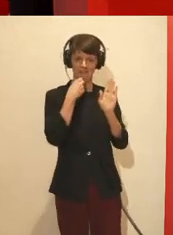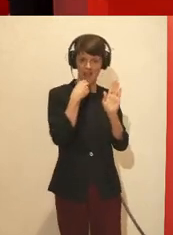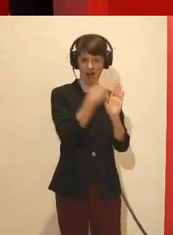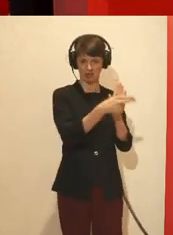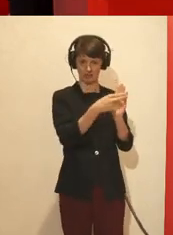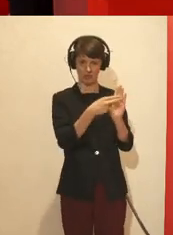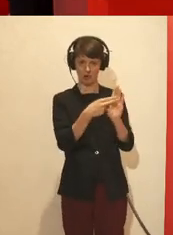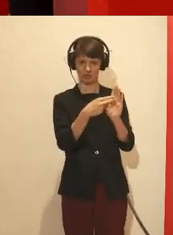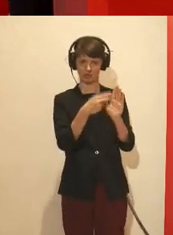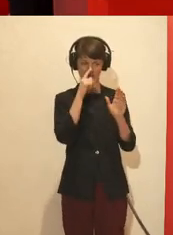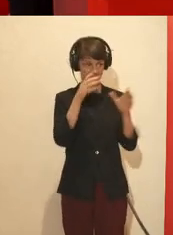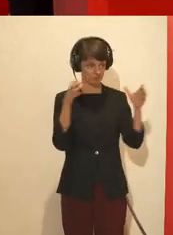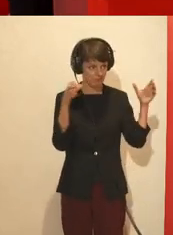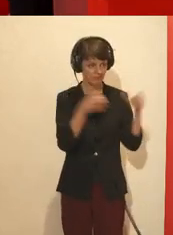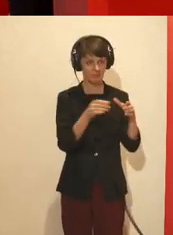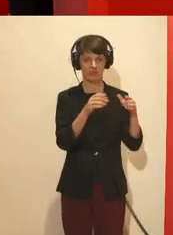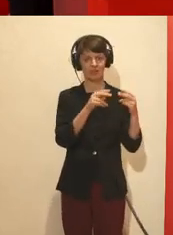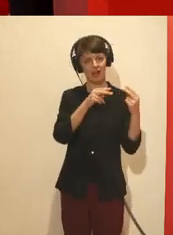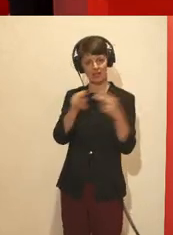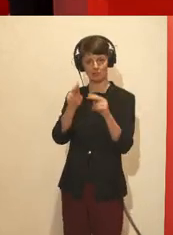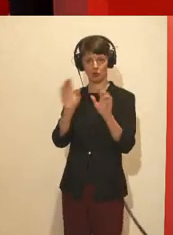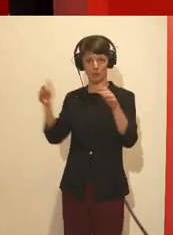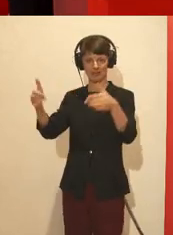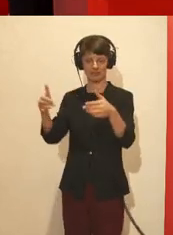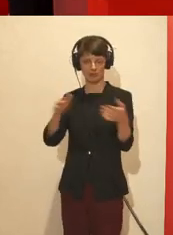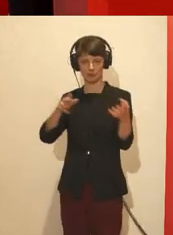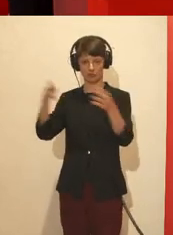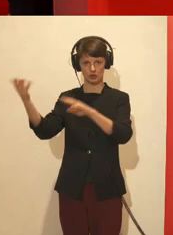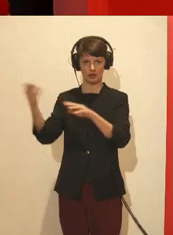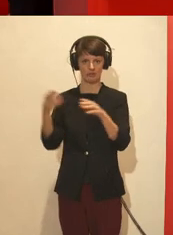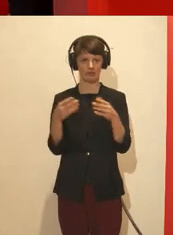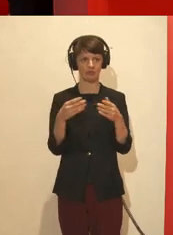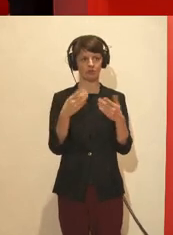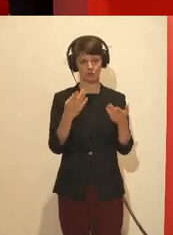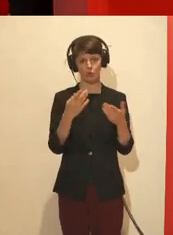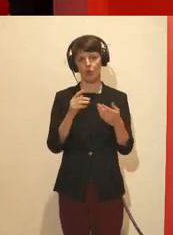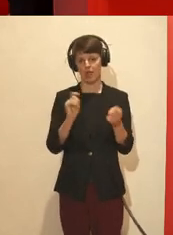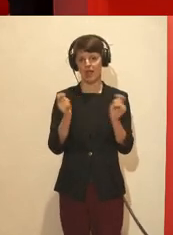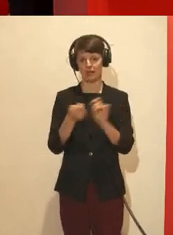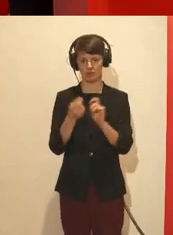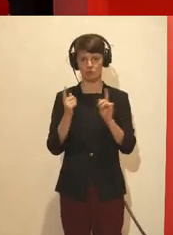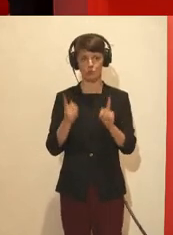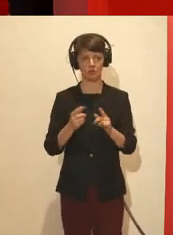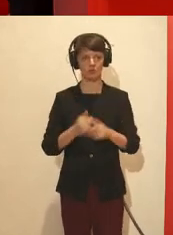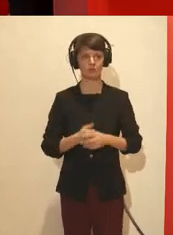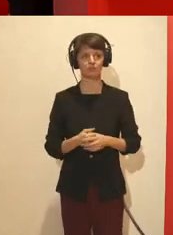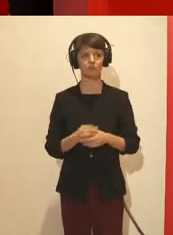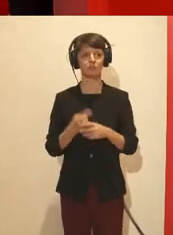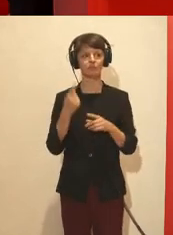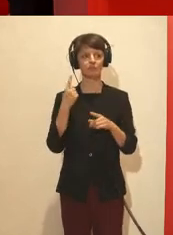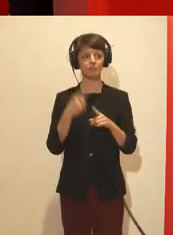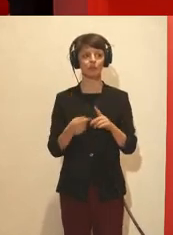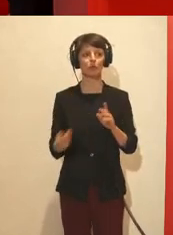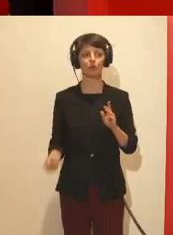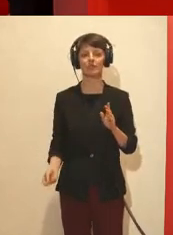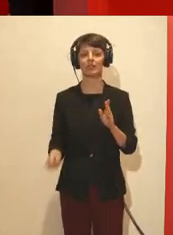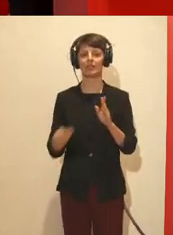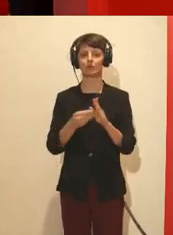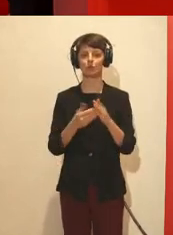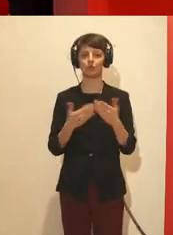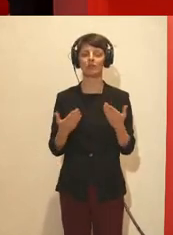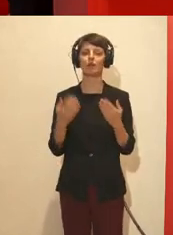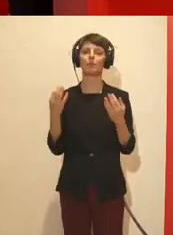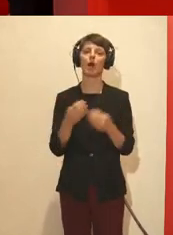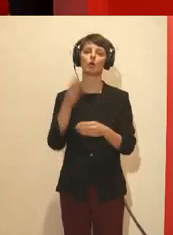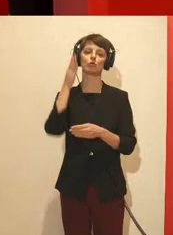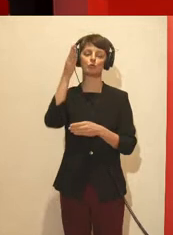zu begreifen und das muss auch geändert werden und dann finde ich gehört natürlich dazu dass wir einen plan für die